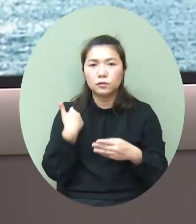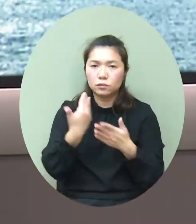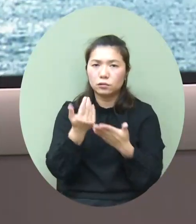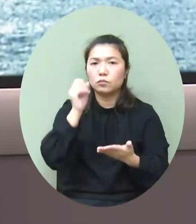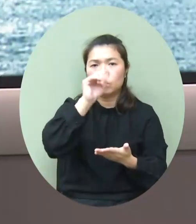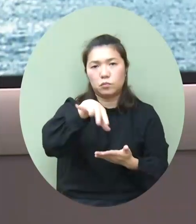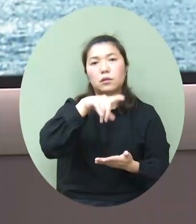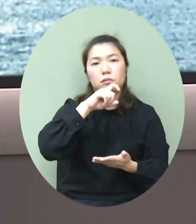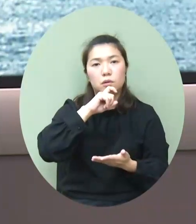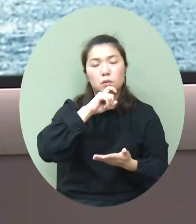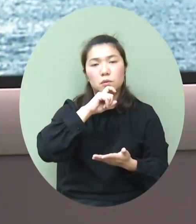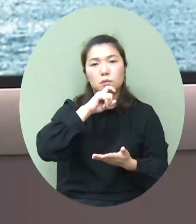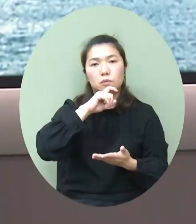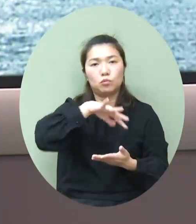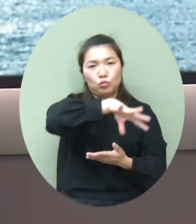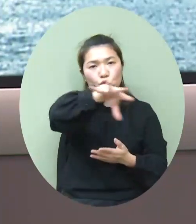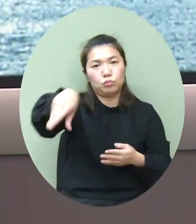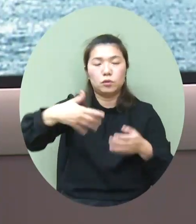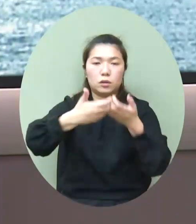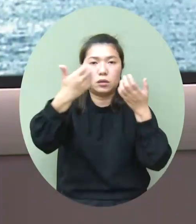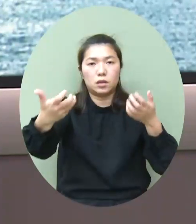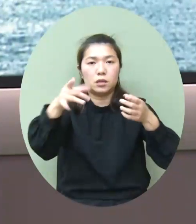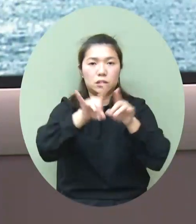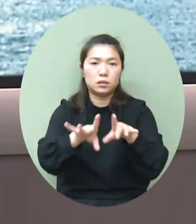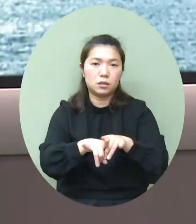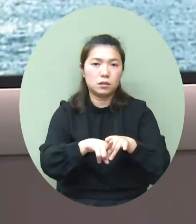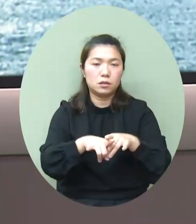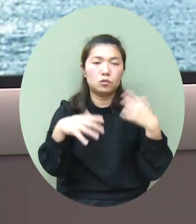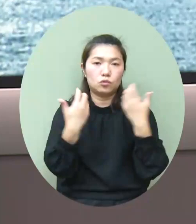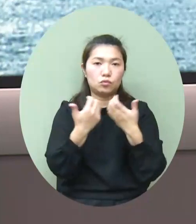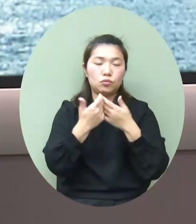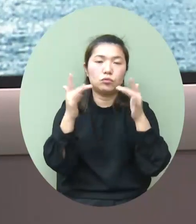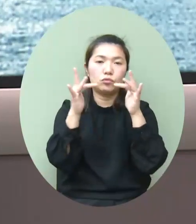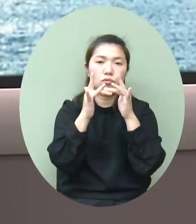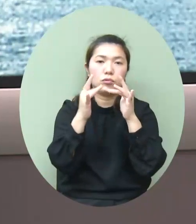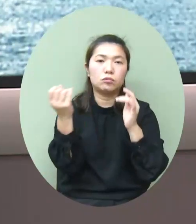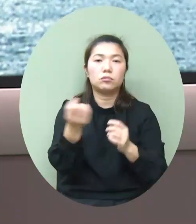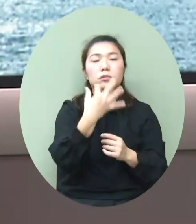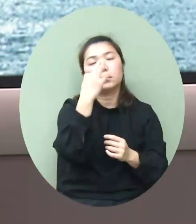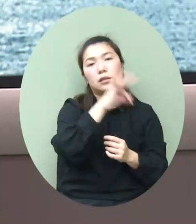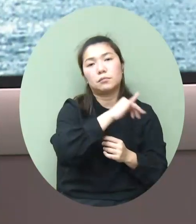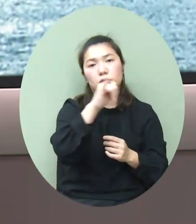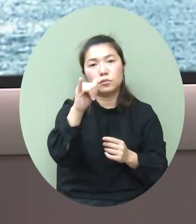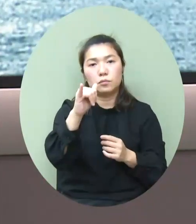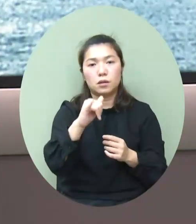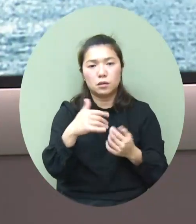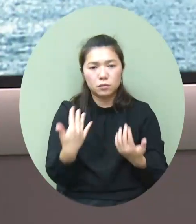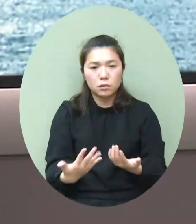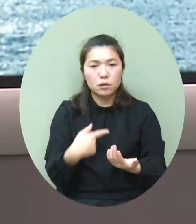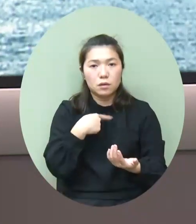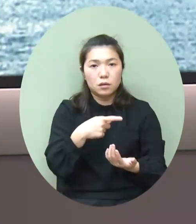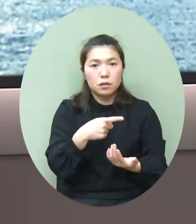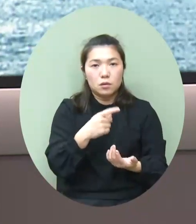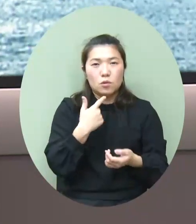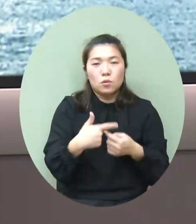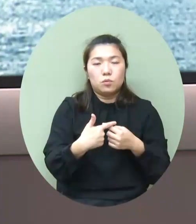7000。我之前说过，我们所有的隔离设施呢，还有我们的病床有3600，